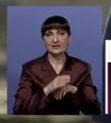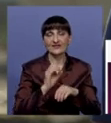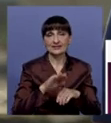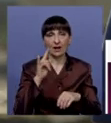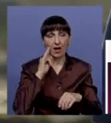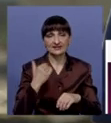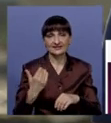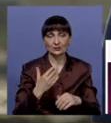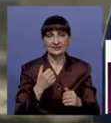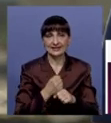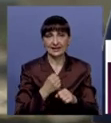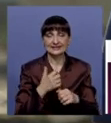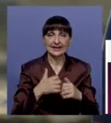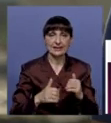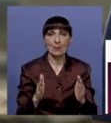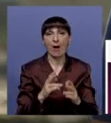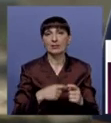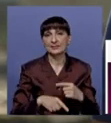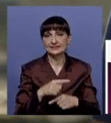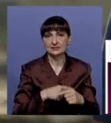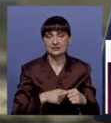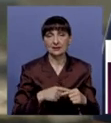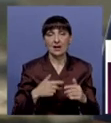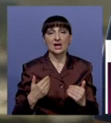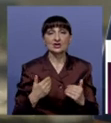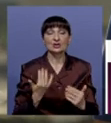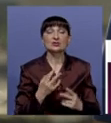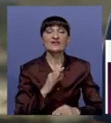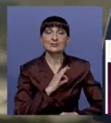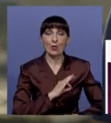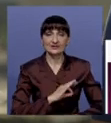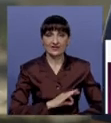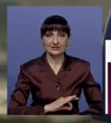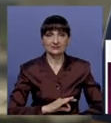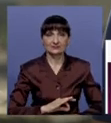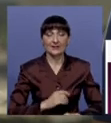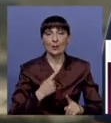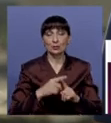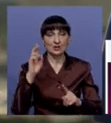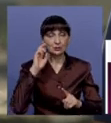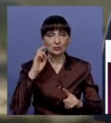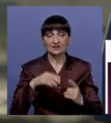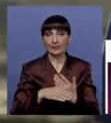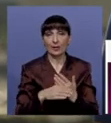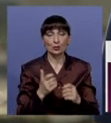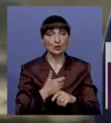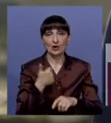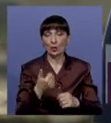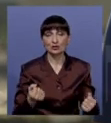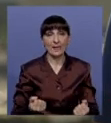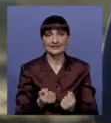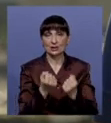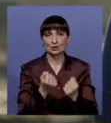казахстанских производителей малого и среднего бизнеса. И в данный момент надо этим воспользоваться. И плюс государство дает очень хорошую поддержку в